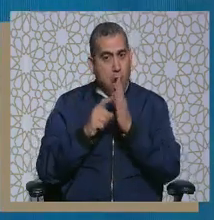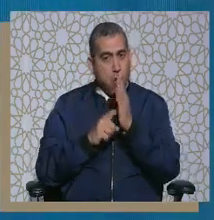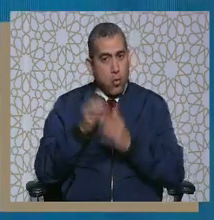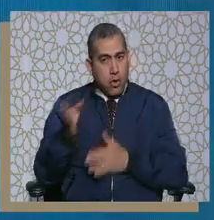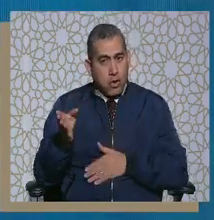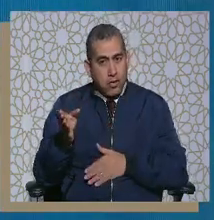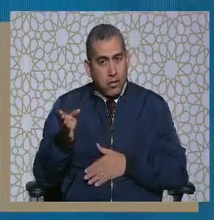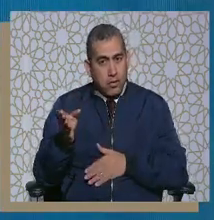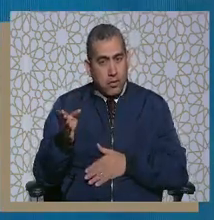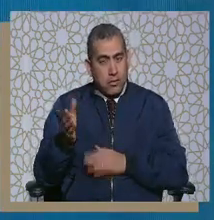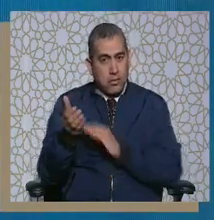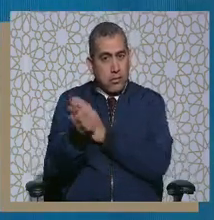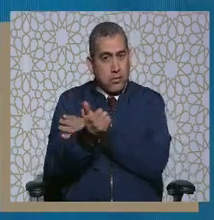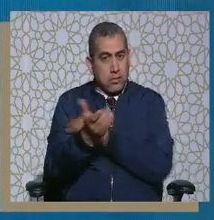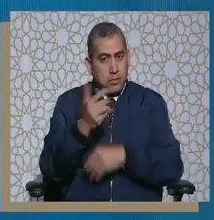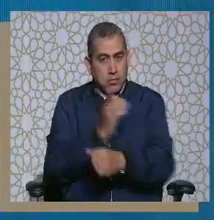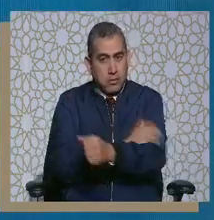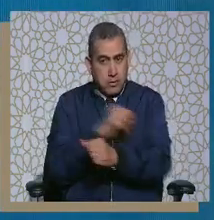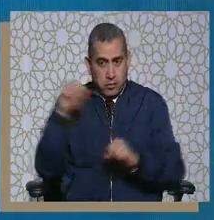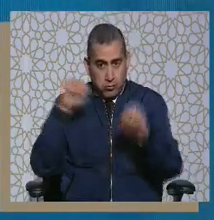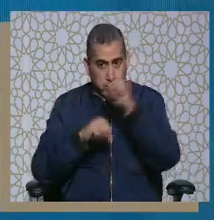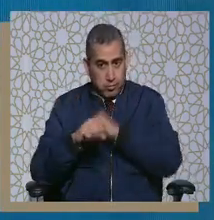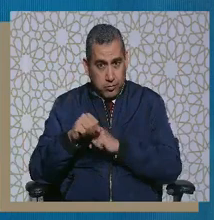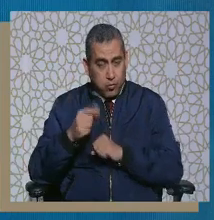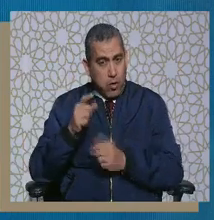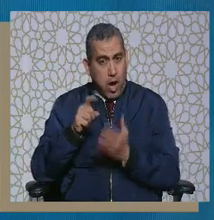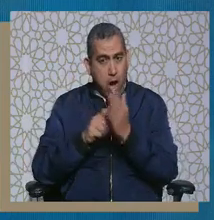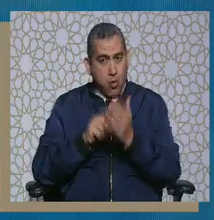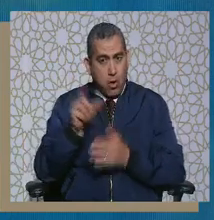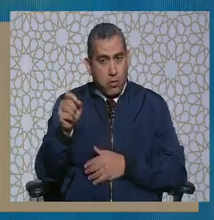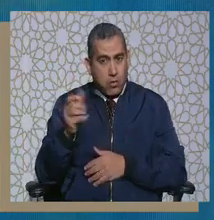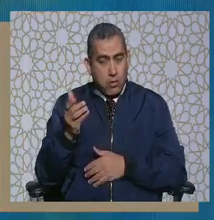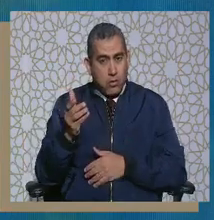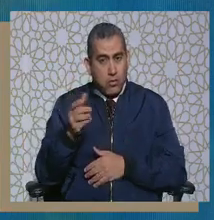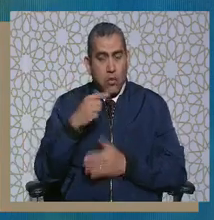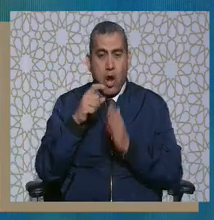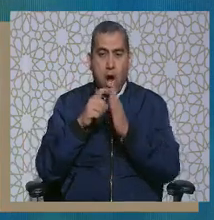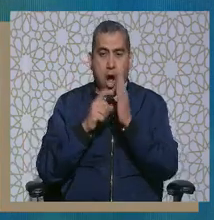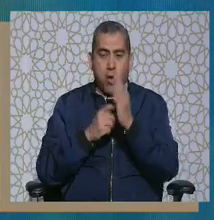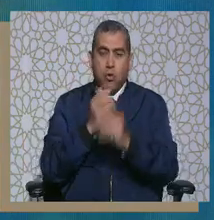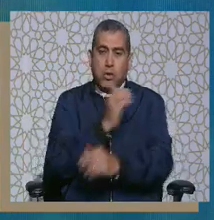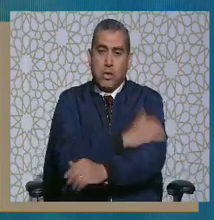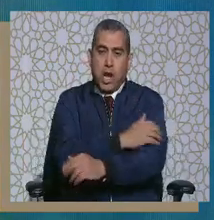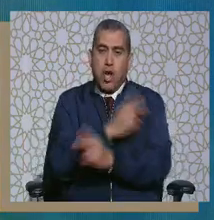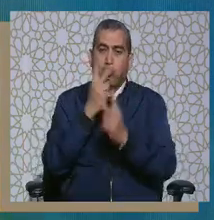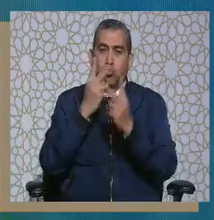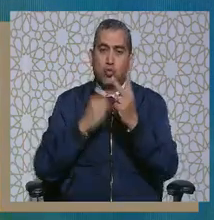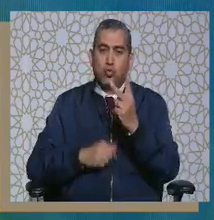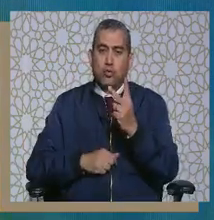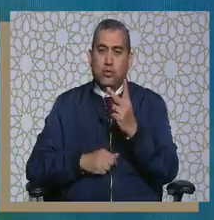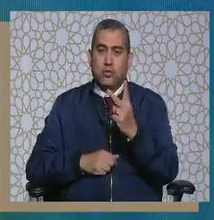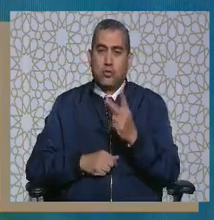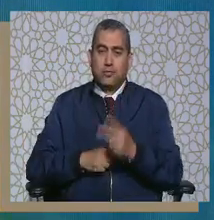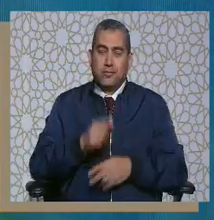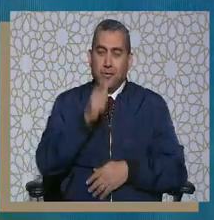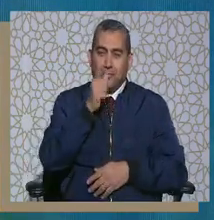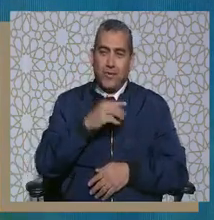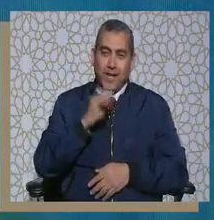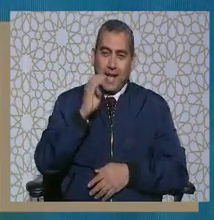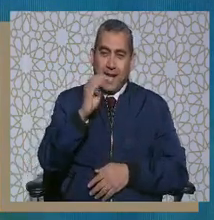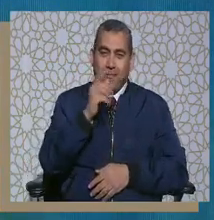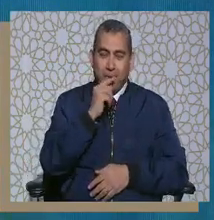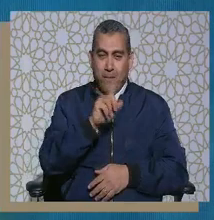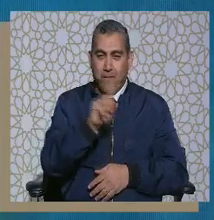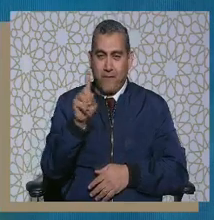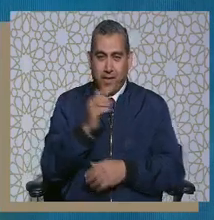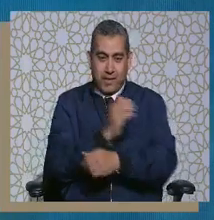حقك كده بدراعك ا بالقانون ودراعي طب انا هجاوبك لا ما ينفعش